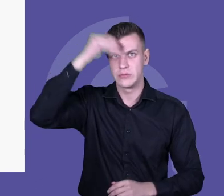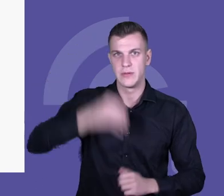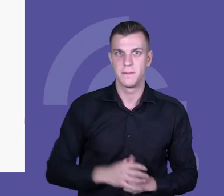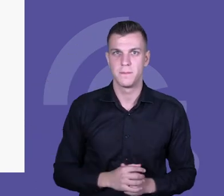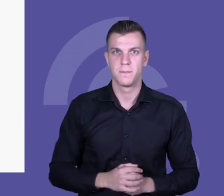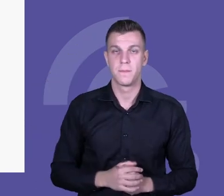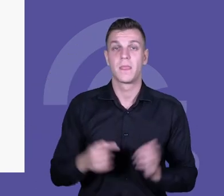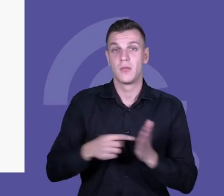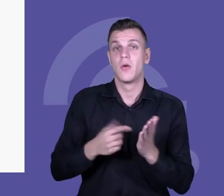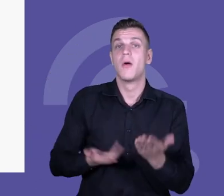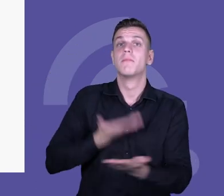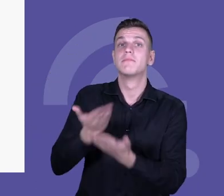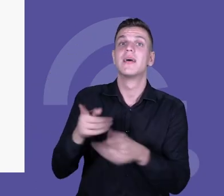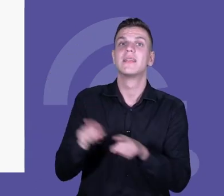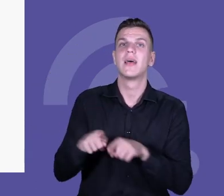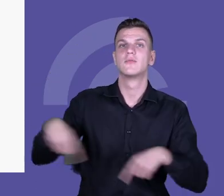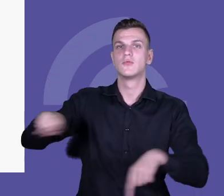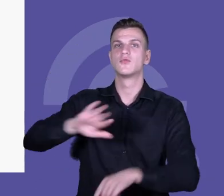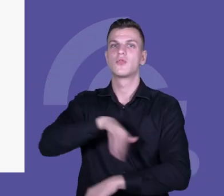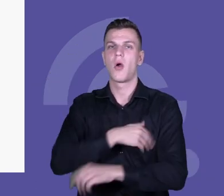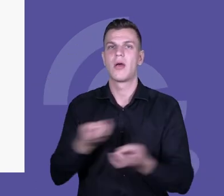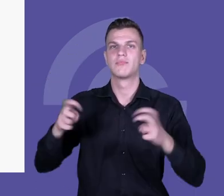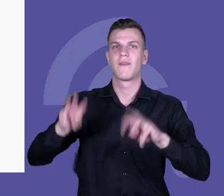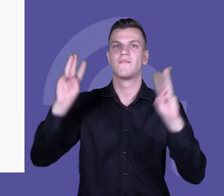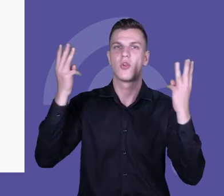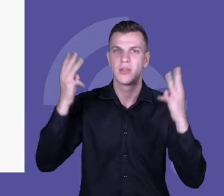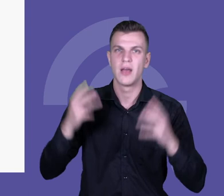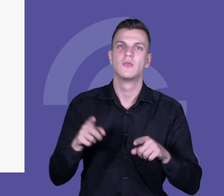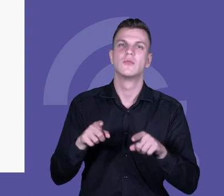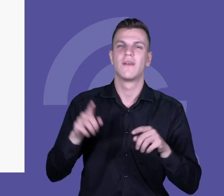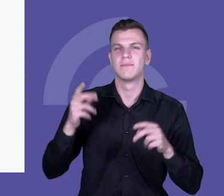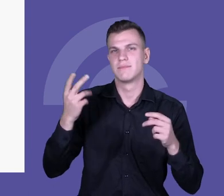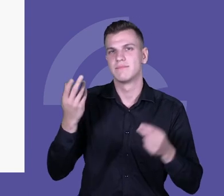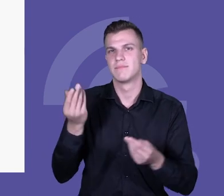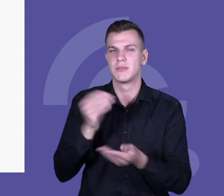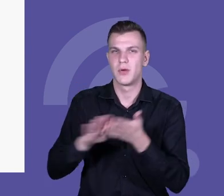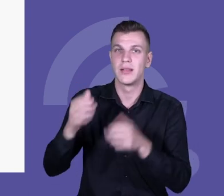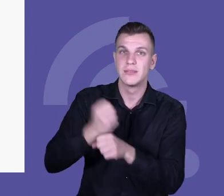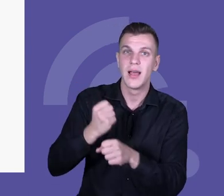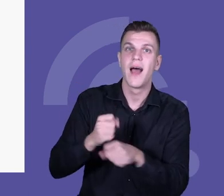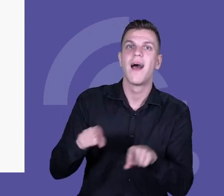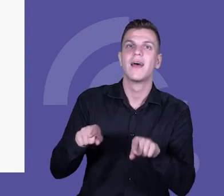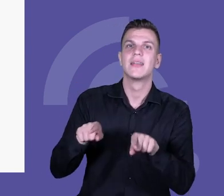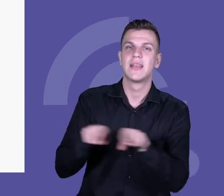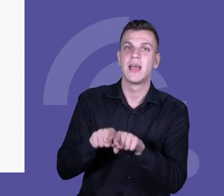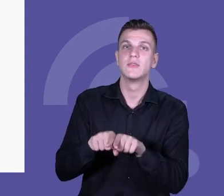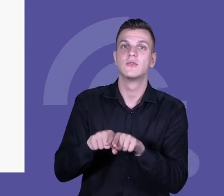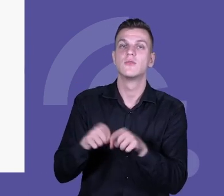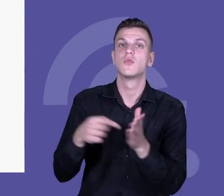i w propozycjach, wolontariat szkolny, projekty społeczne, warto na to stawiać nacisk. To jest coś, co nie tylko daje poczucie